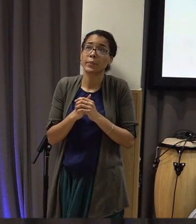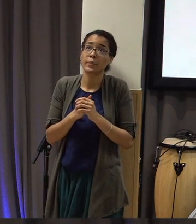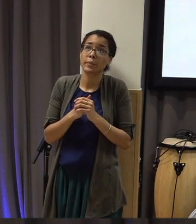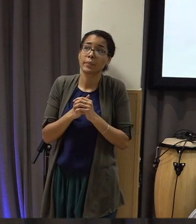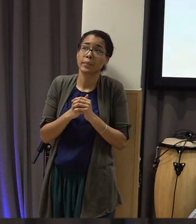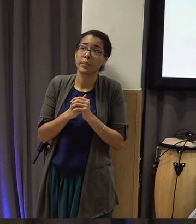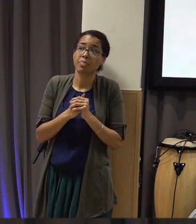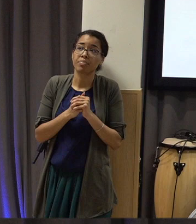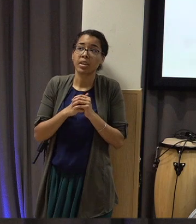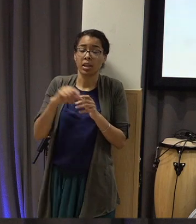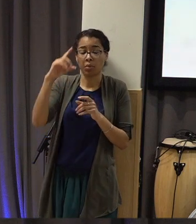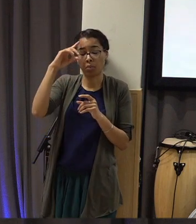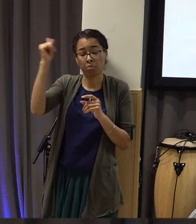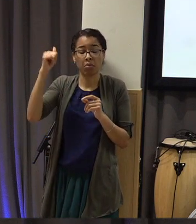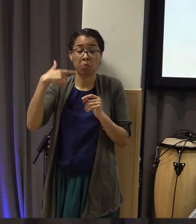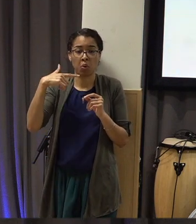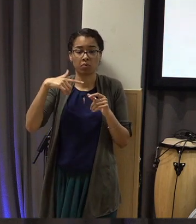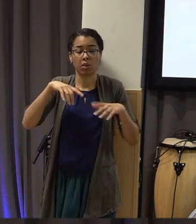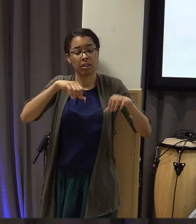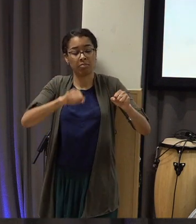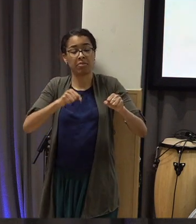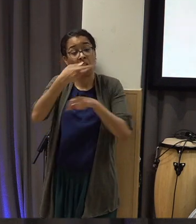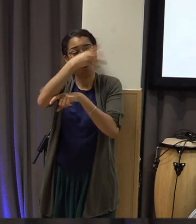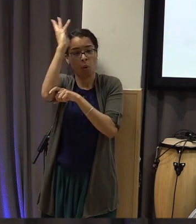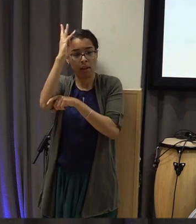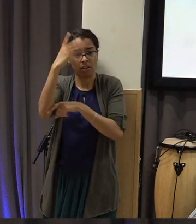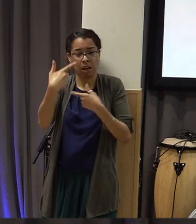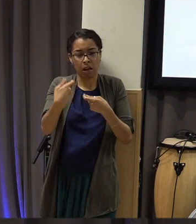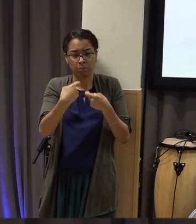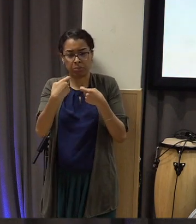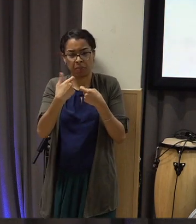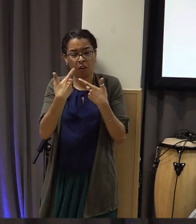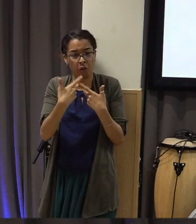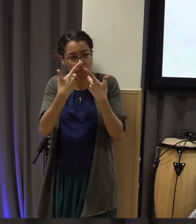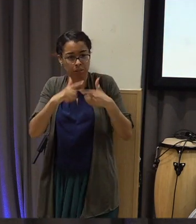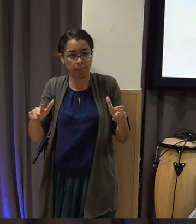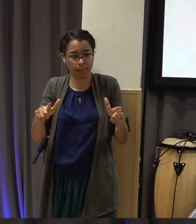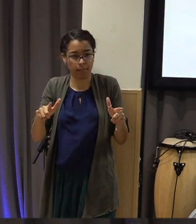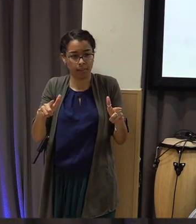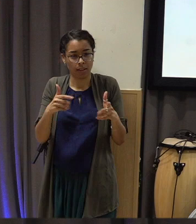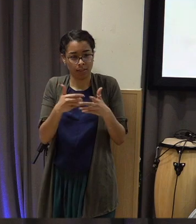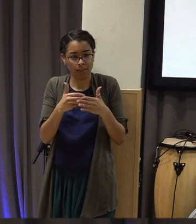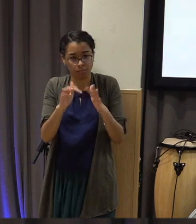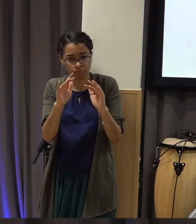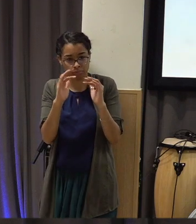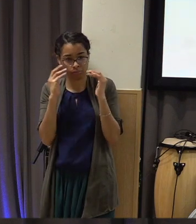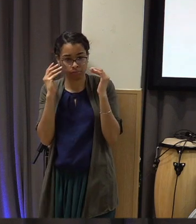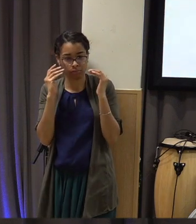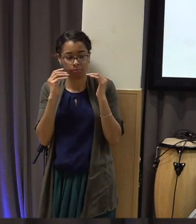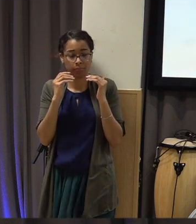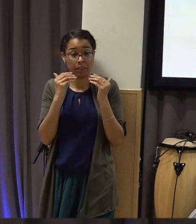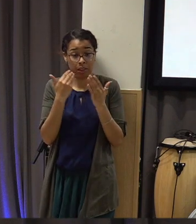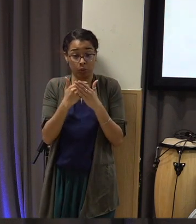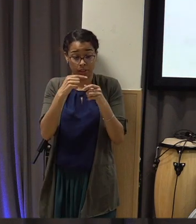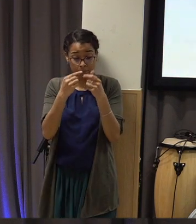de la libération de l'oppresseur. Ça, c'est le côté politique de la chose. Autrement dit, Tout